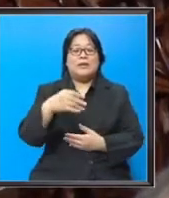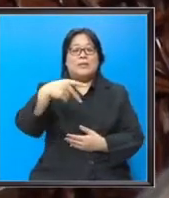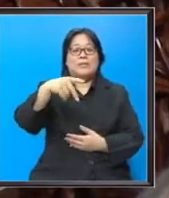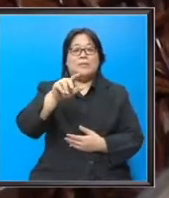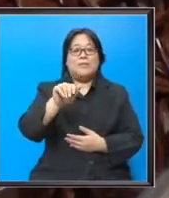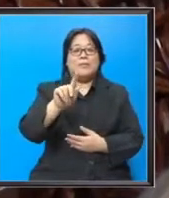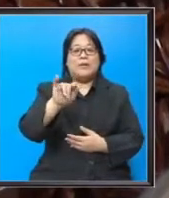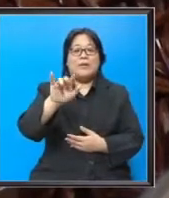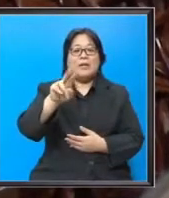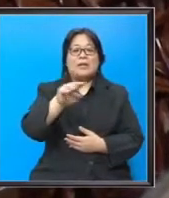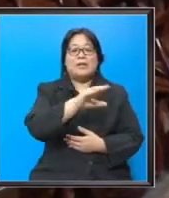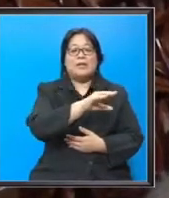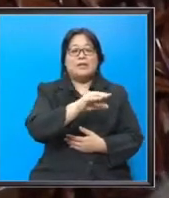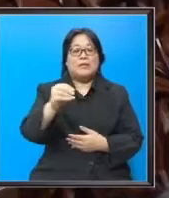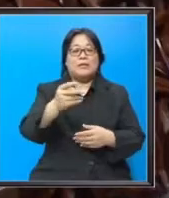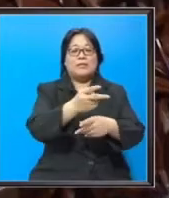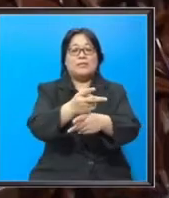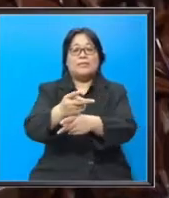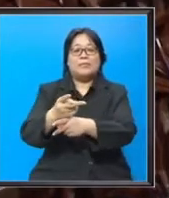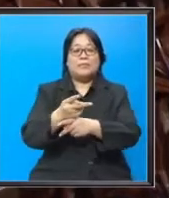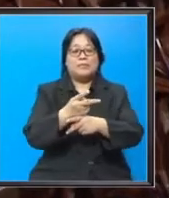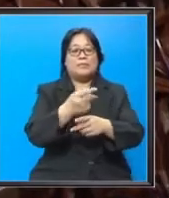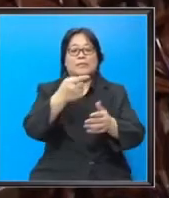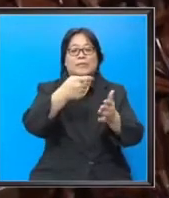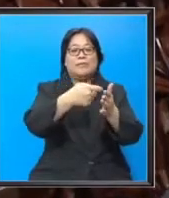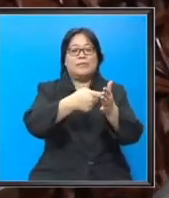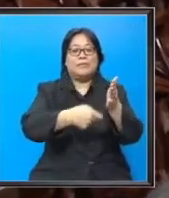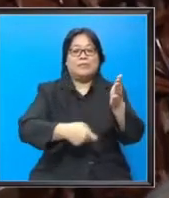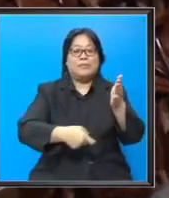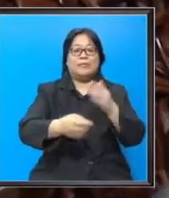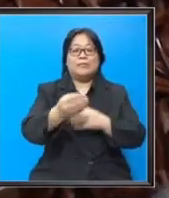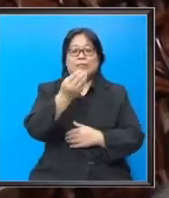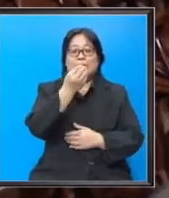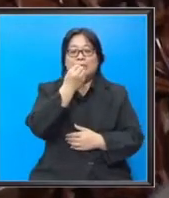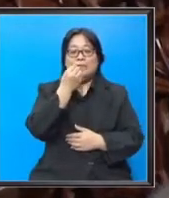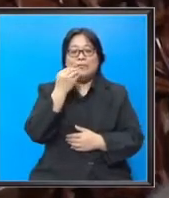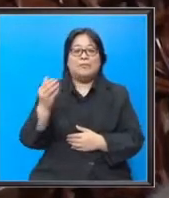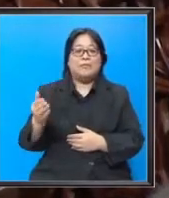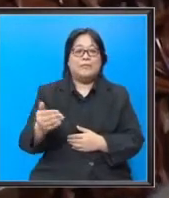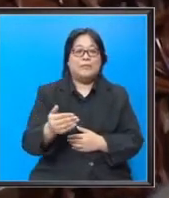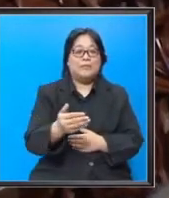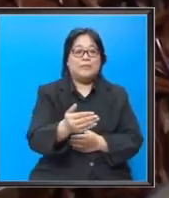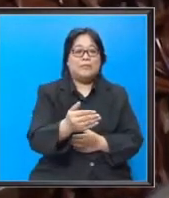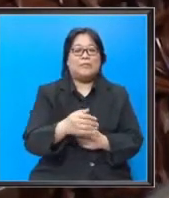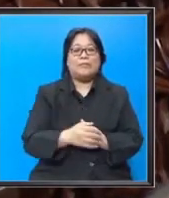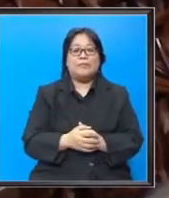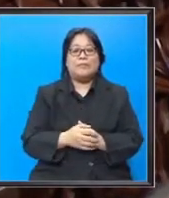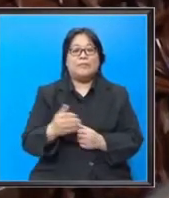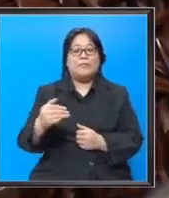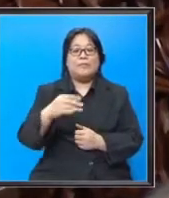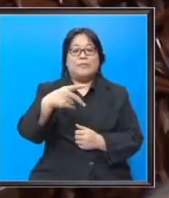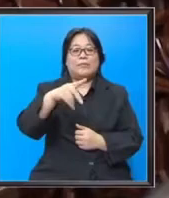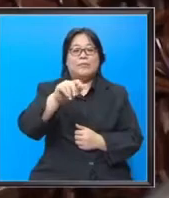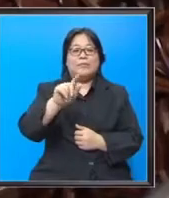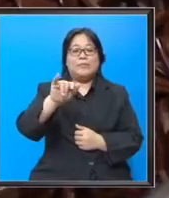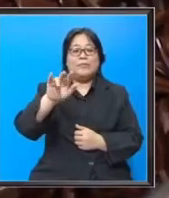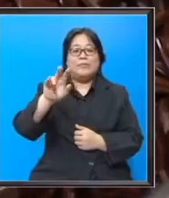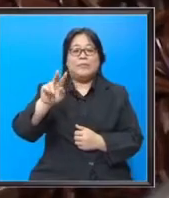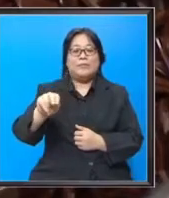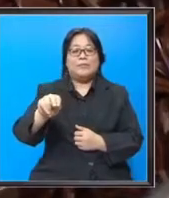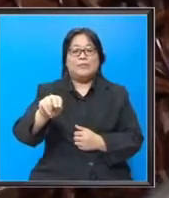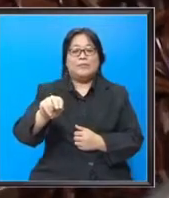sedap begawalan harga makanan ikan Hai ikan wajib